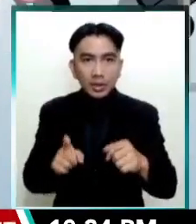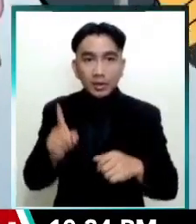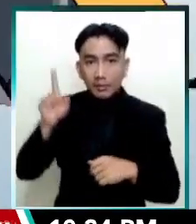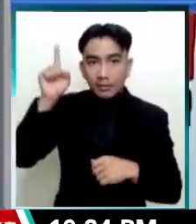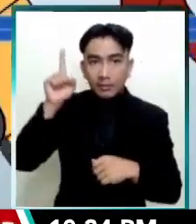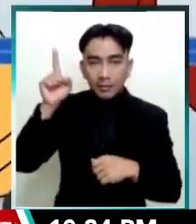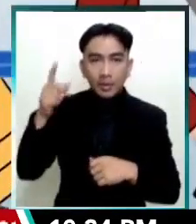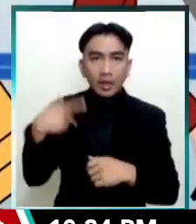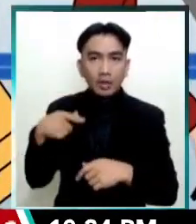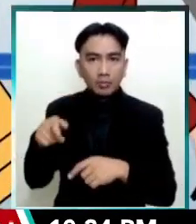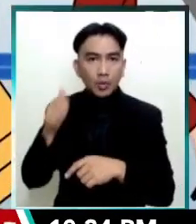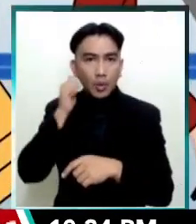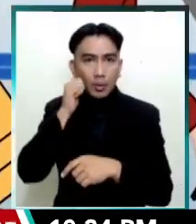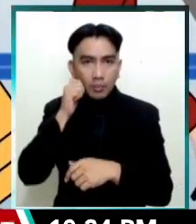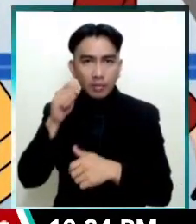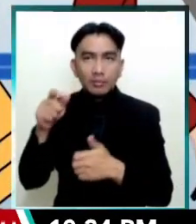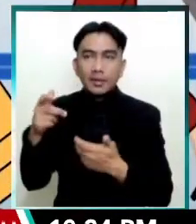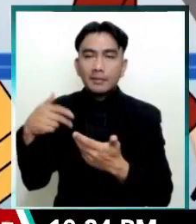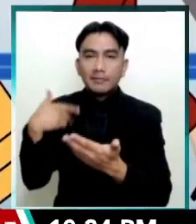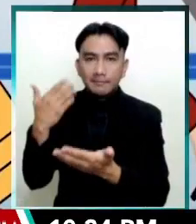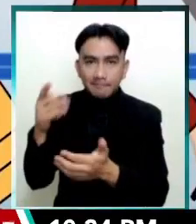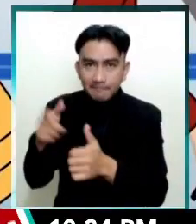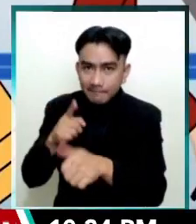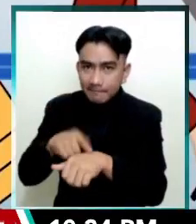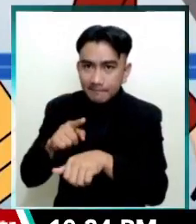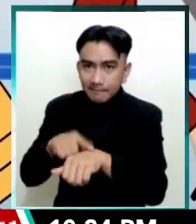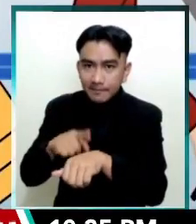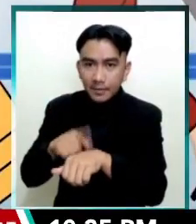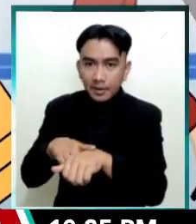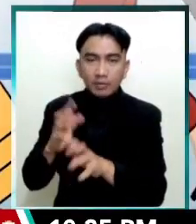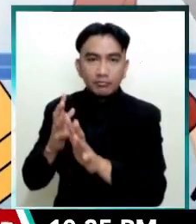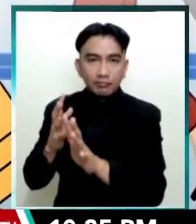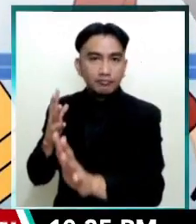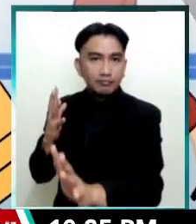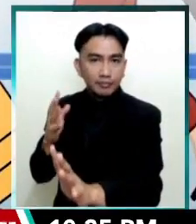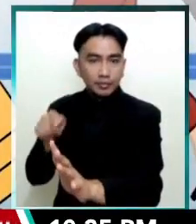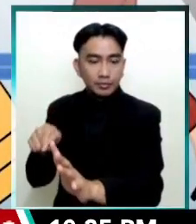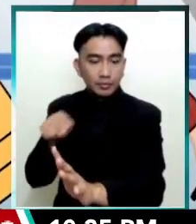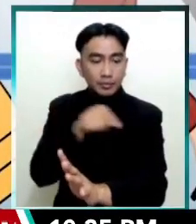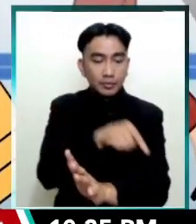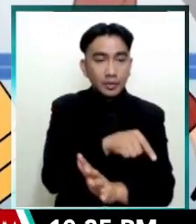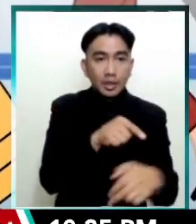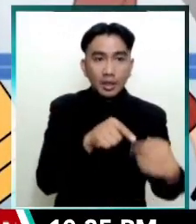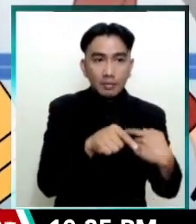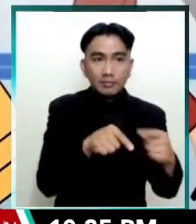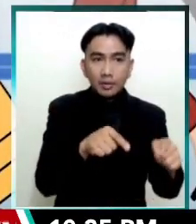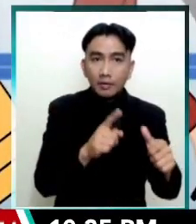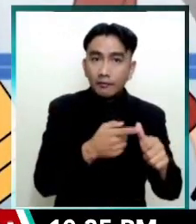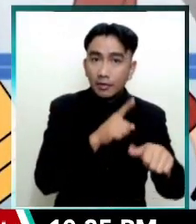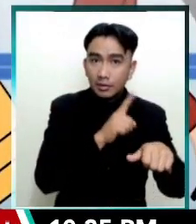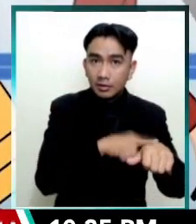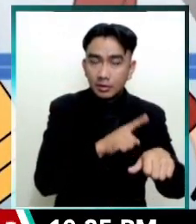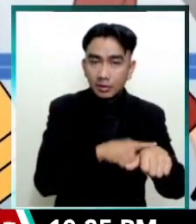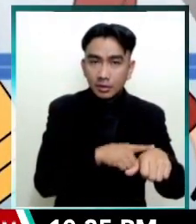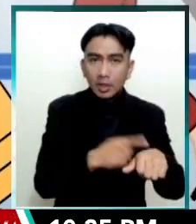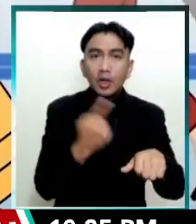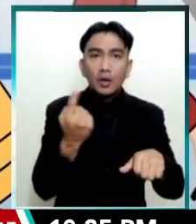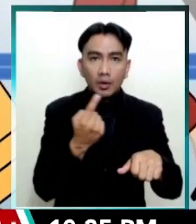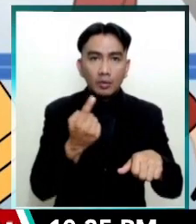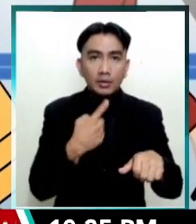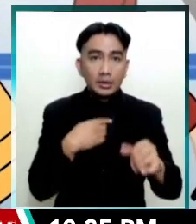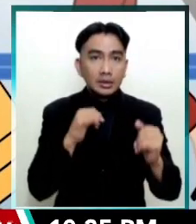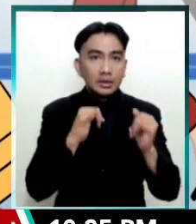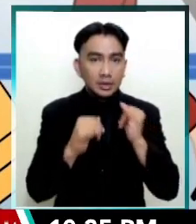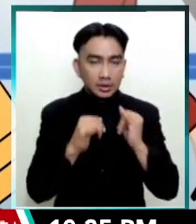unang beses na mag-a-abroad, turista man o OFW. Paglilinaw ng DOJ para lang sa ilang first-time traveler na may